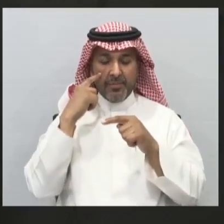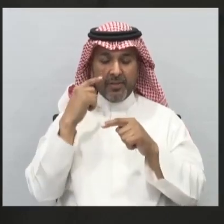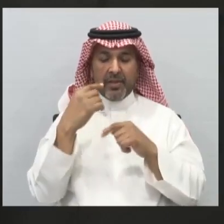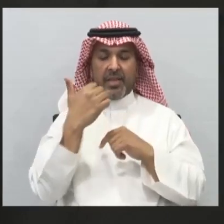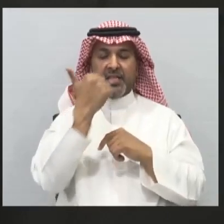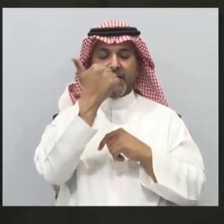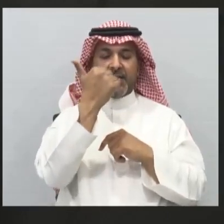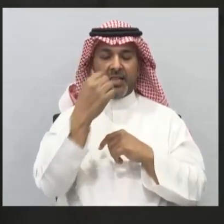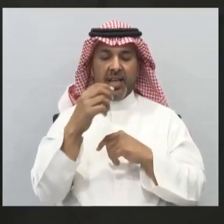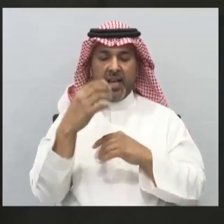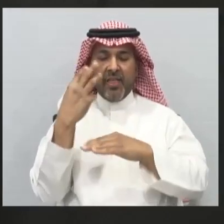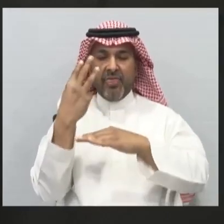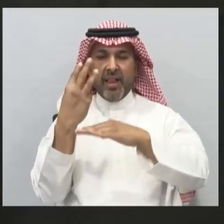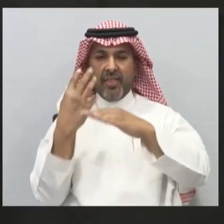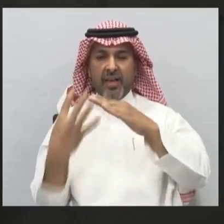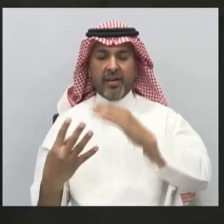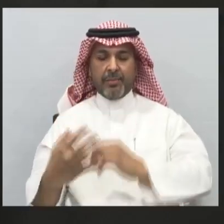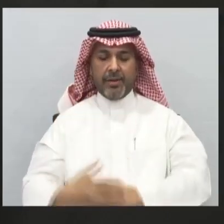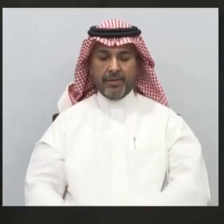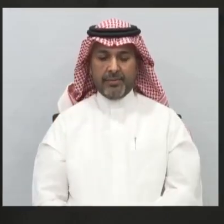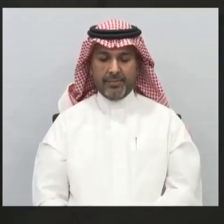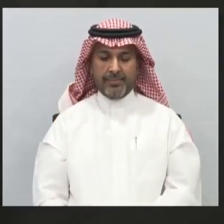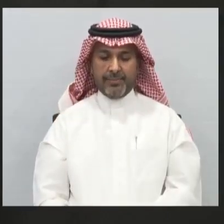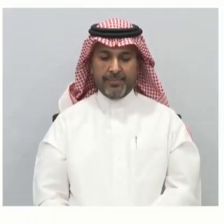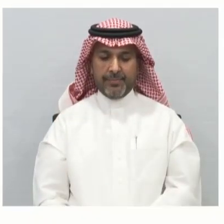ريالات وثلاثه اربعه